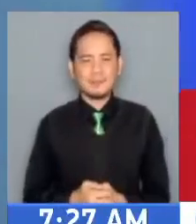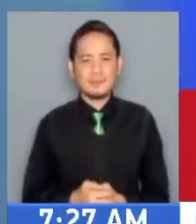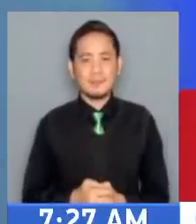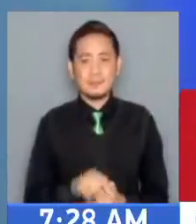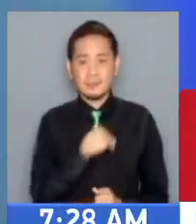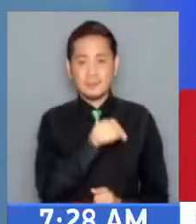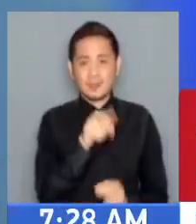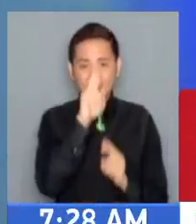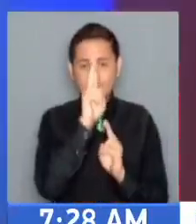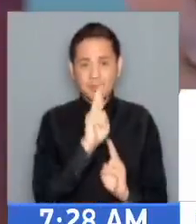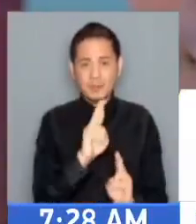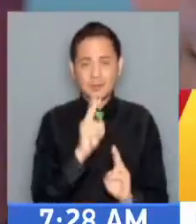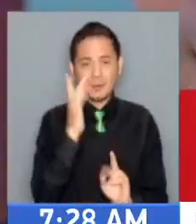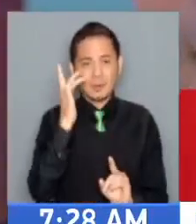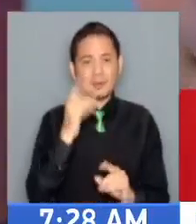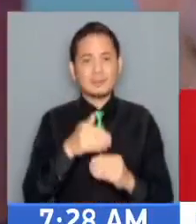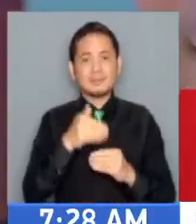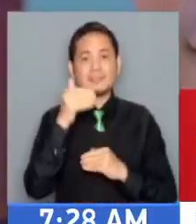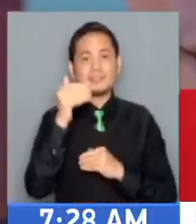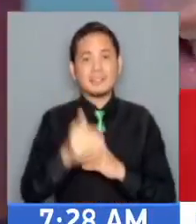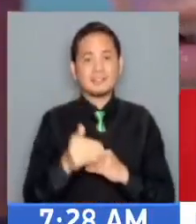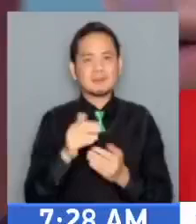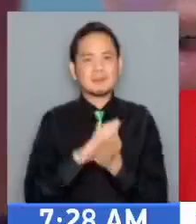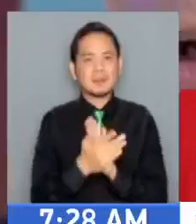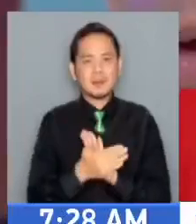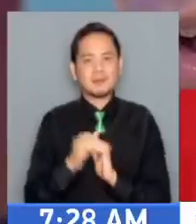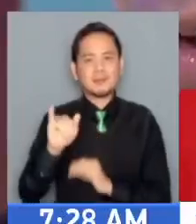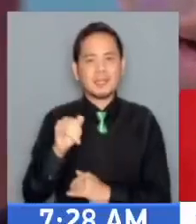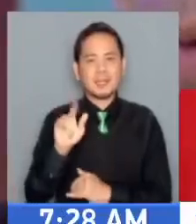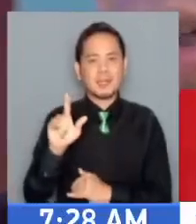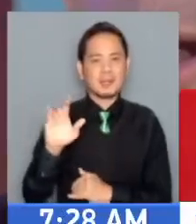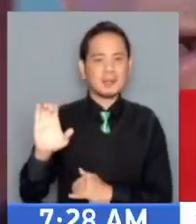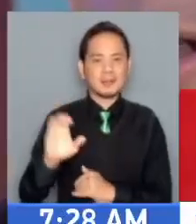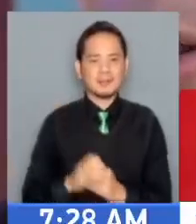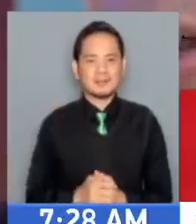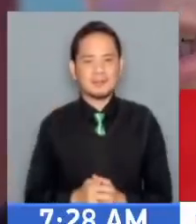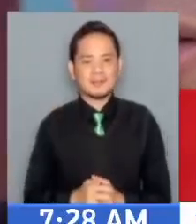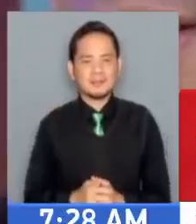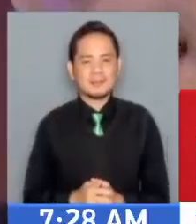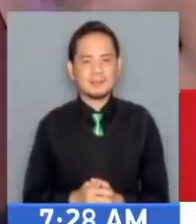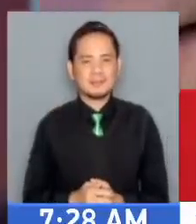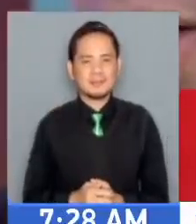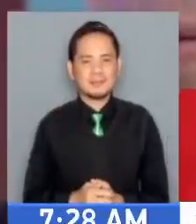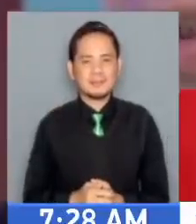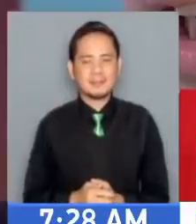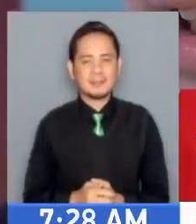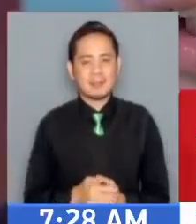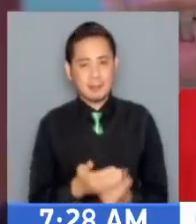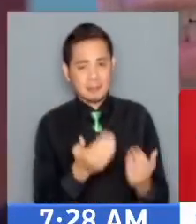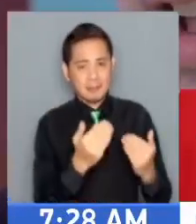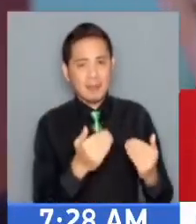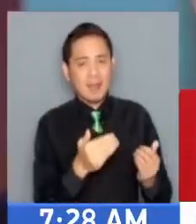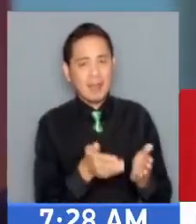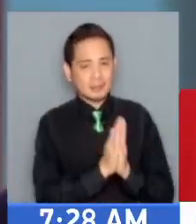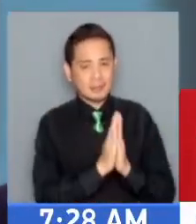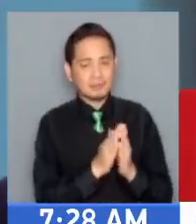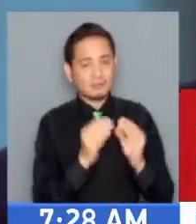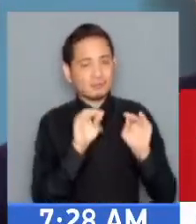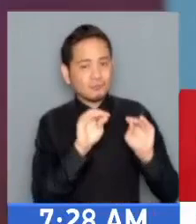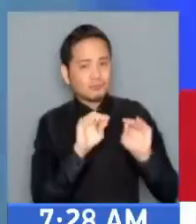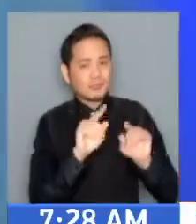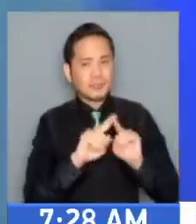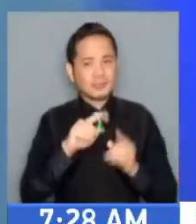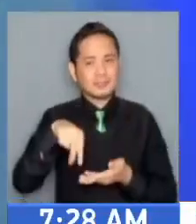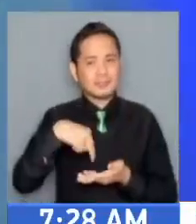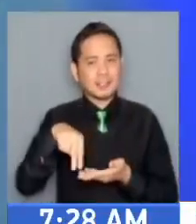ang The Next John Lloyd Cruz. Hindi naman pinalagpas ni Tito Boy na magpaturo ng mga TikTok dance kay Joshua. Uy, sana